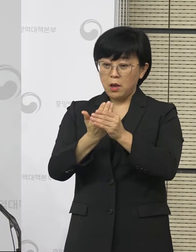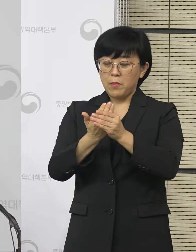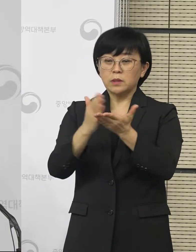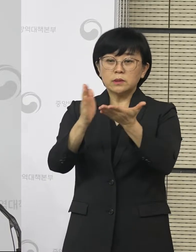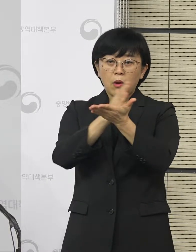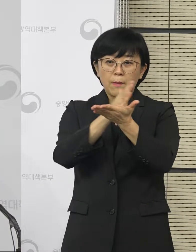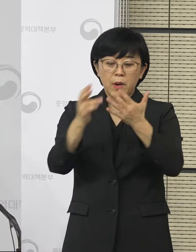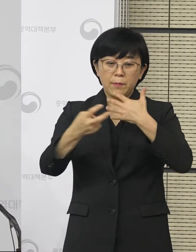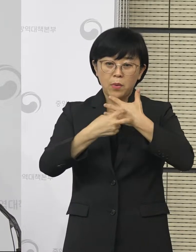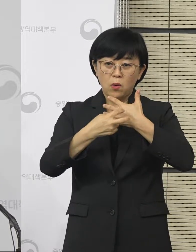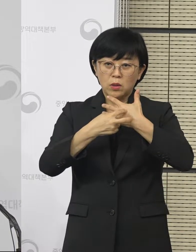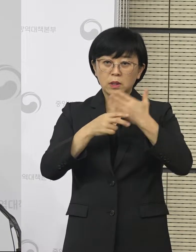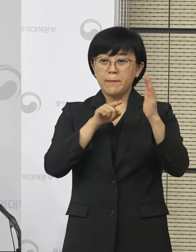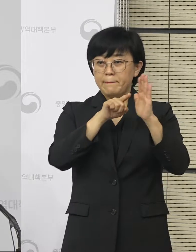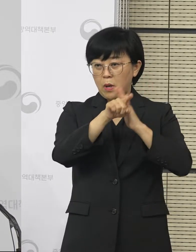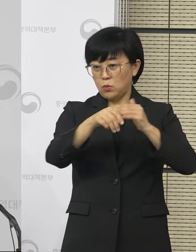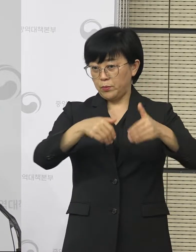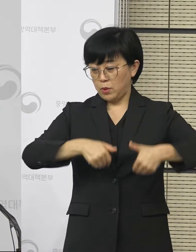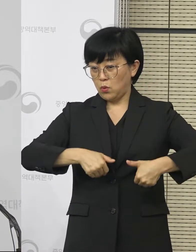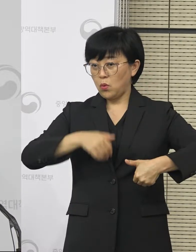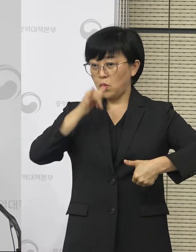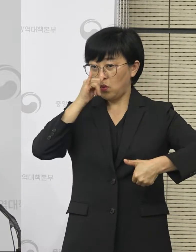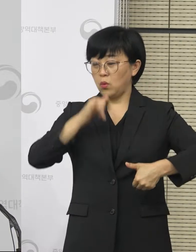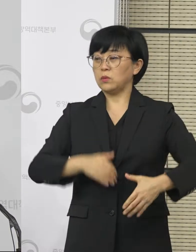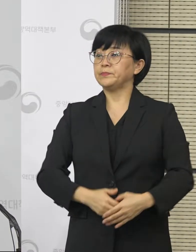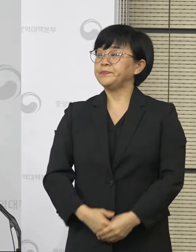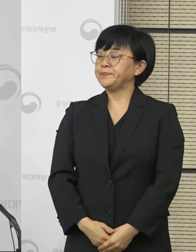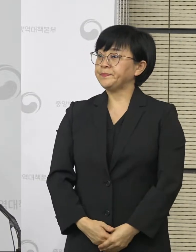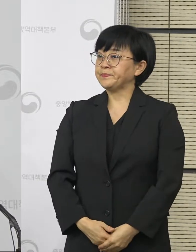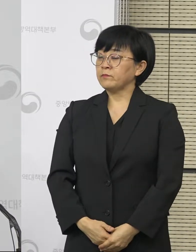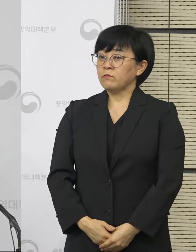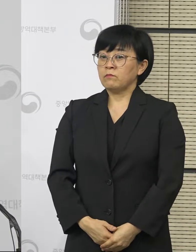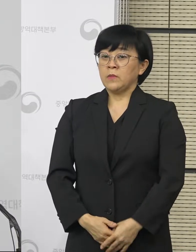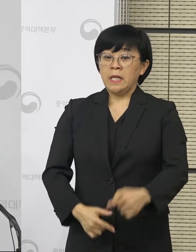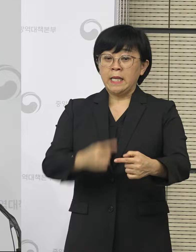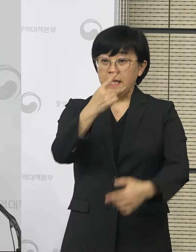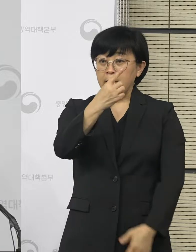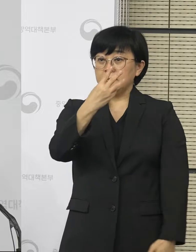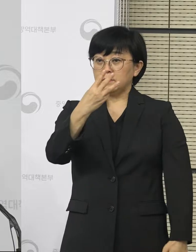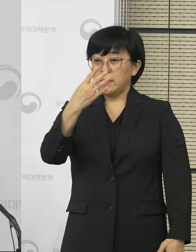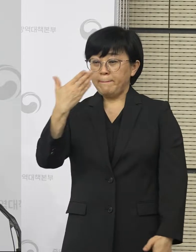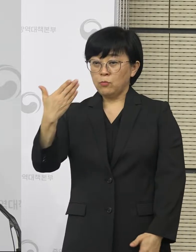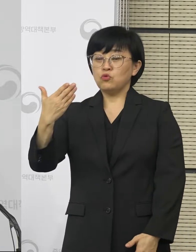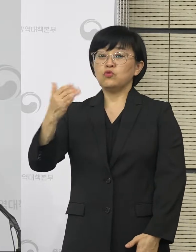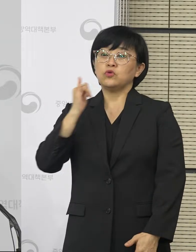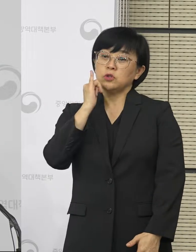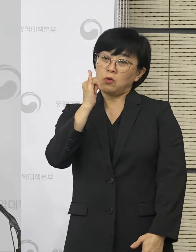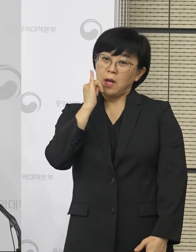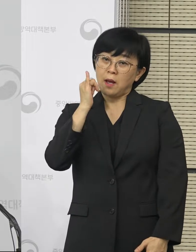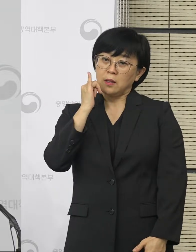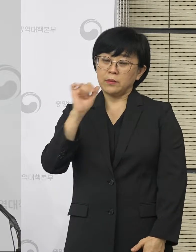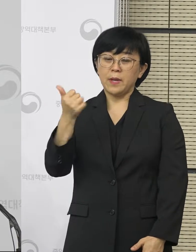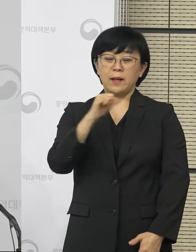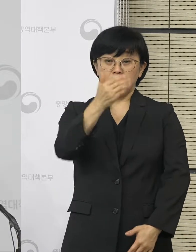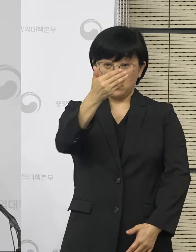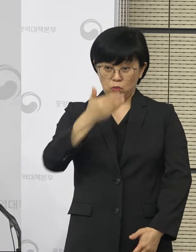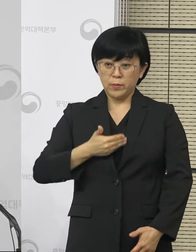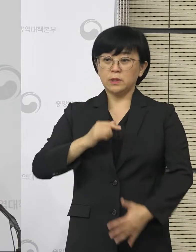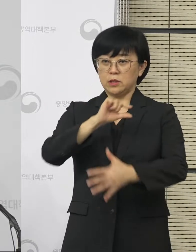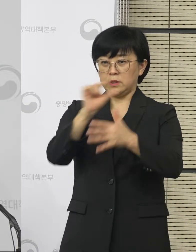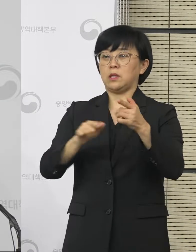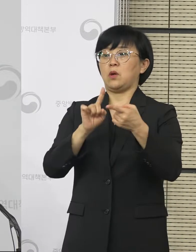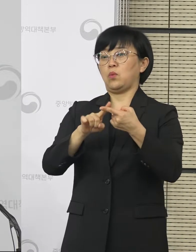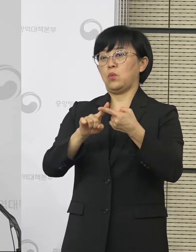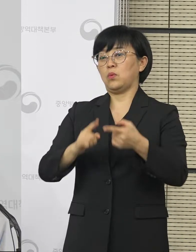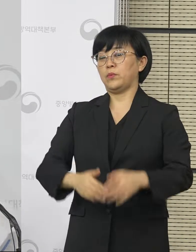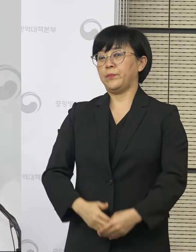발생할 경우에는 선별진료소가 있는 의료기관을 방문하여 진료를 받으시거나 1339 상담센터를 통해 안내를